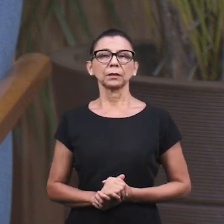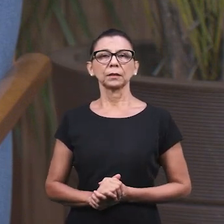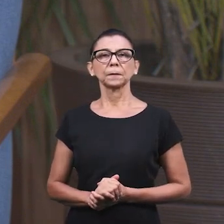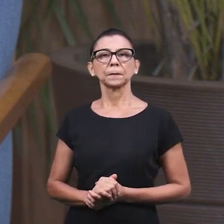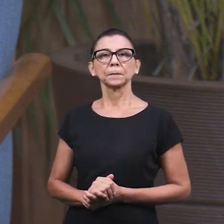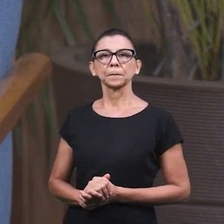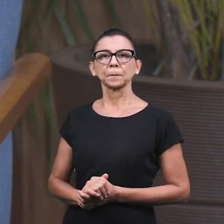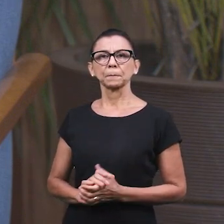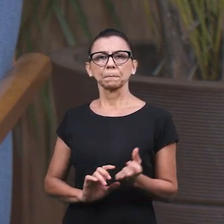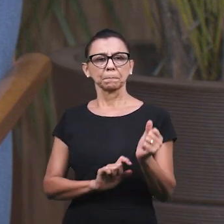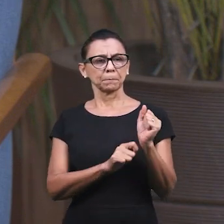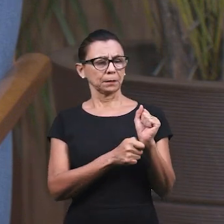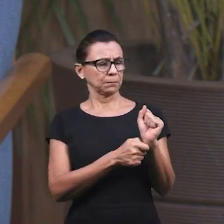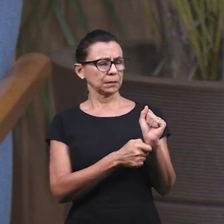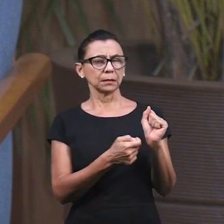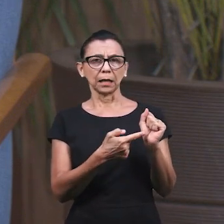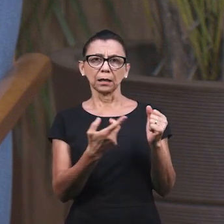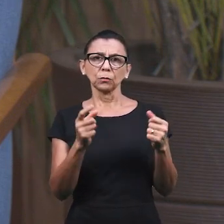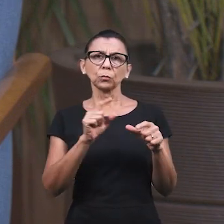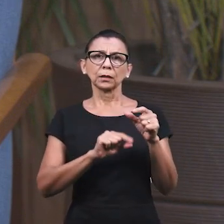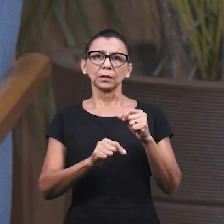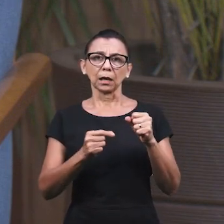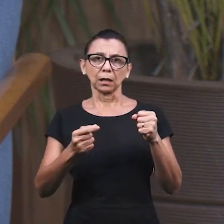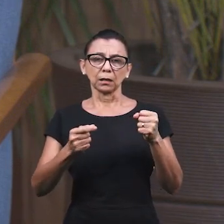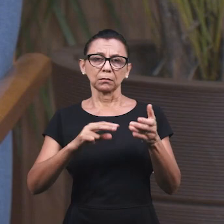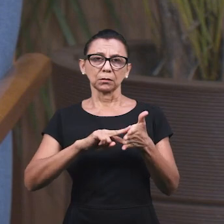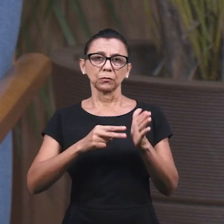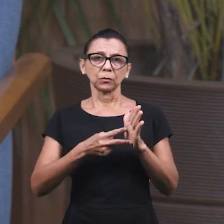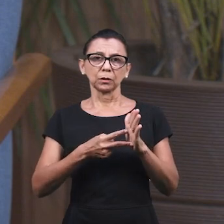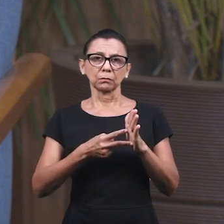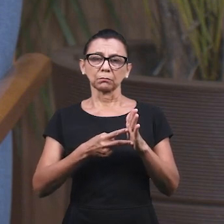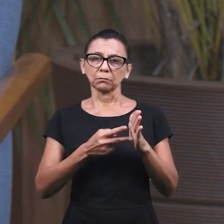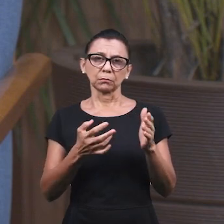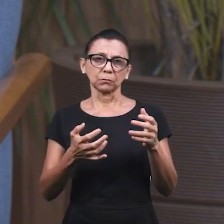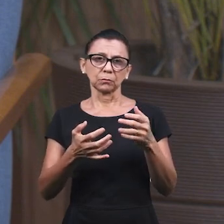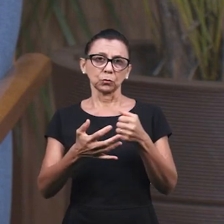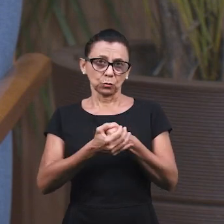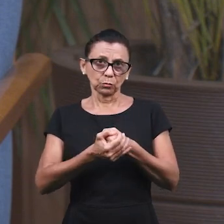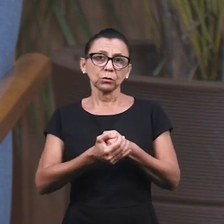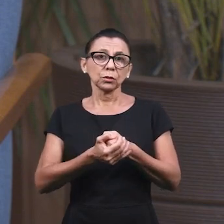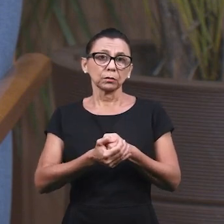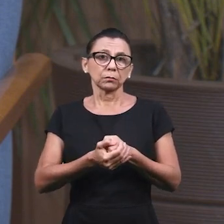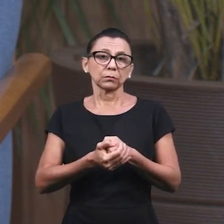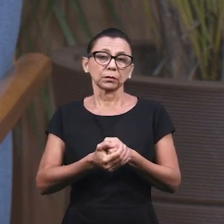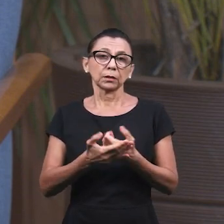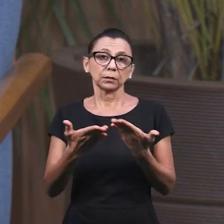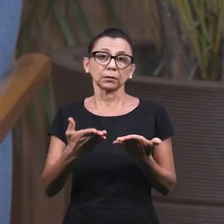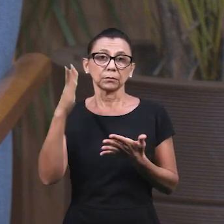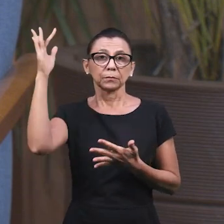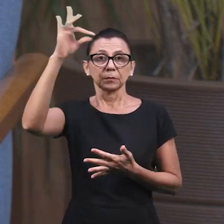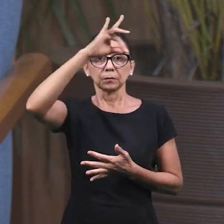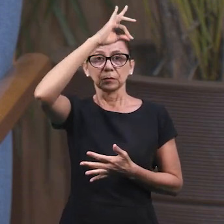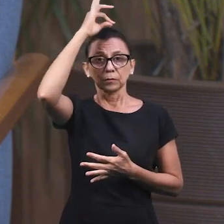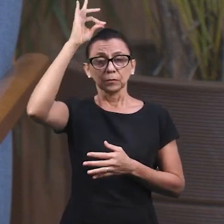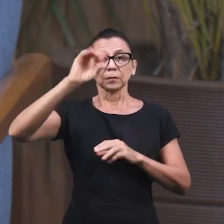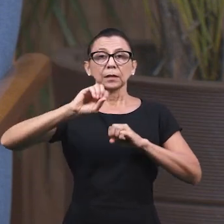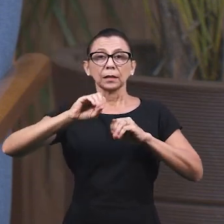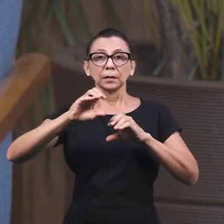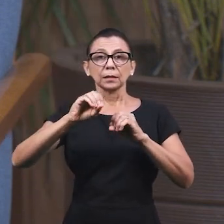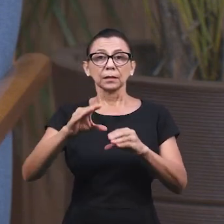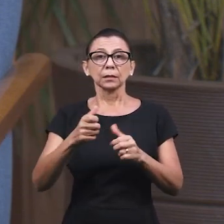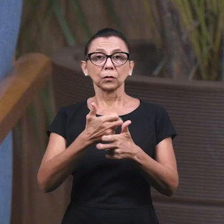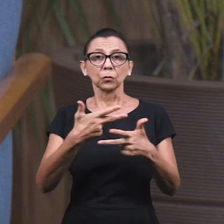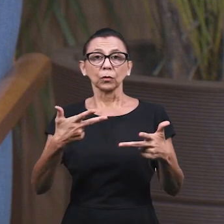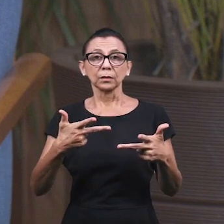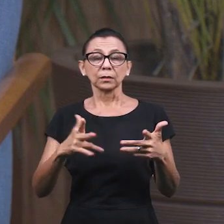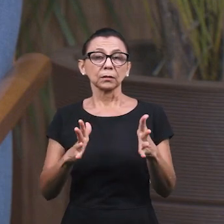après. Donc, si nous devrions définir un mystère, c'est quoi? Mystère, c'est ce qui est occulté. Et